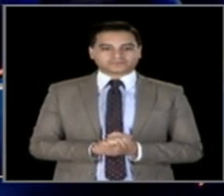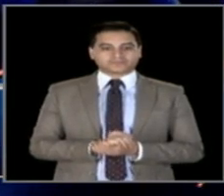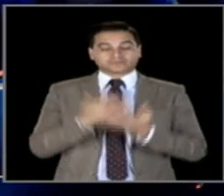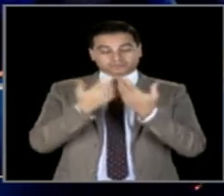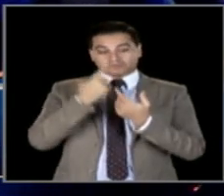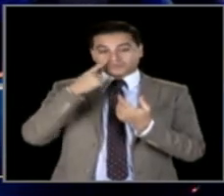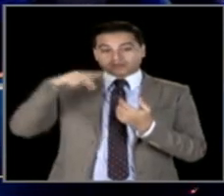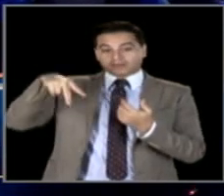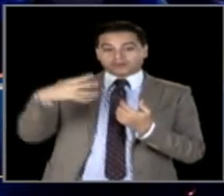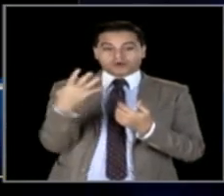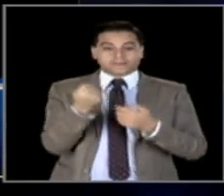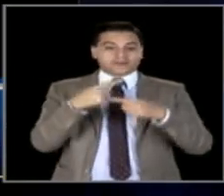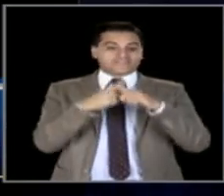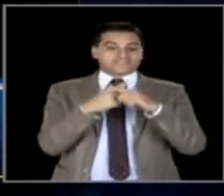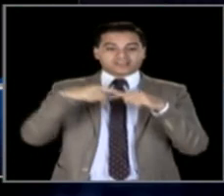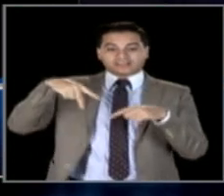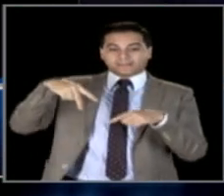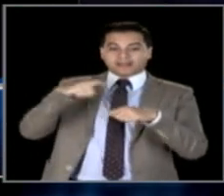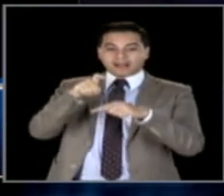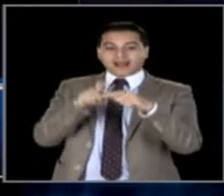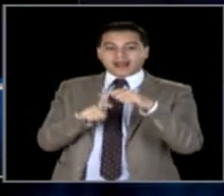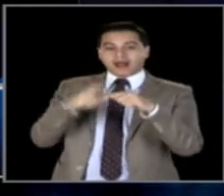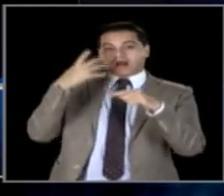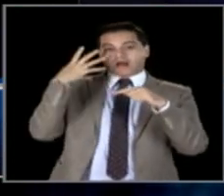حل المسألة الآتية، 48 في 8